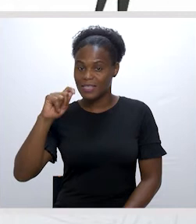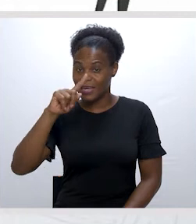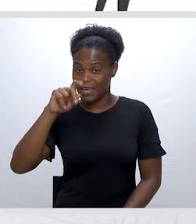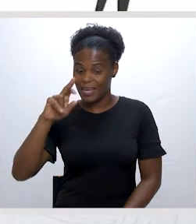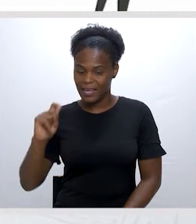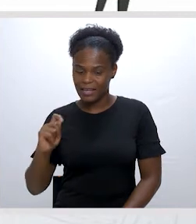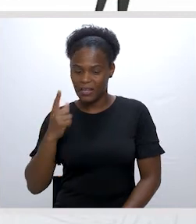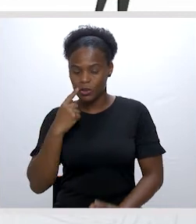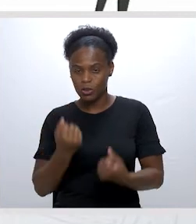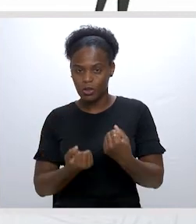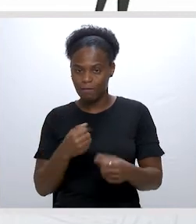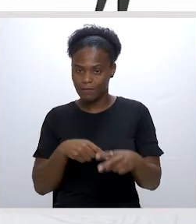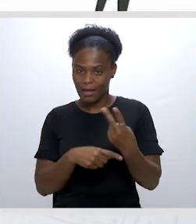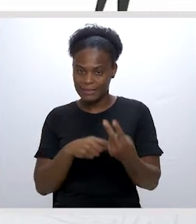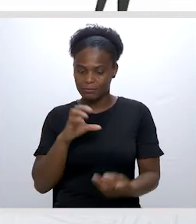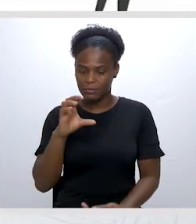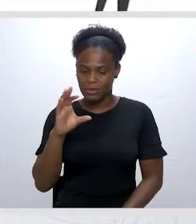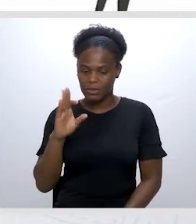chauffeur de taxi,